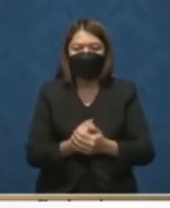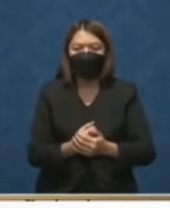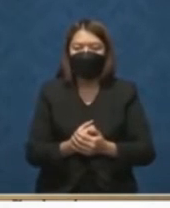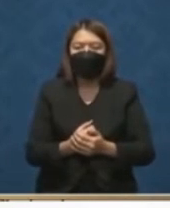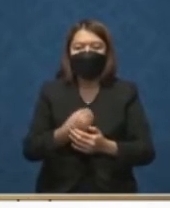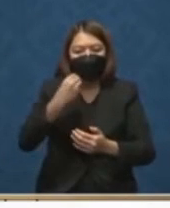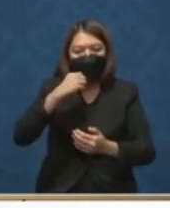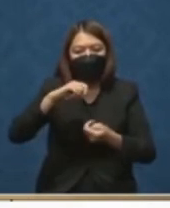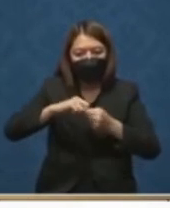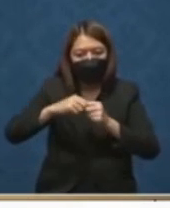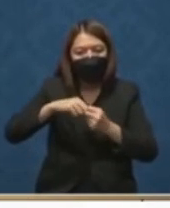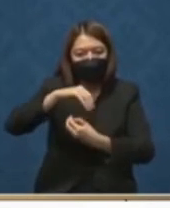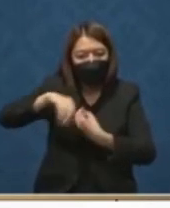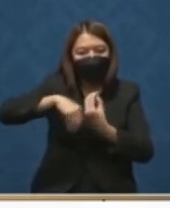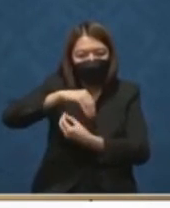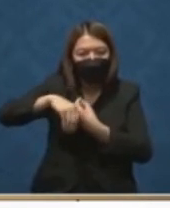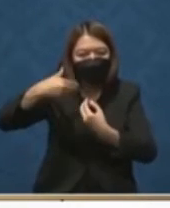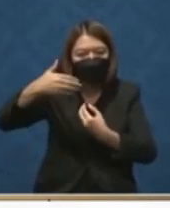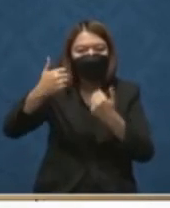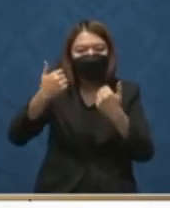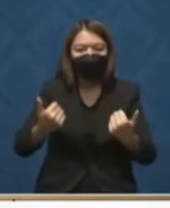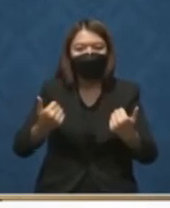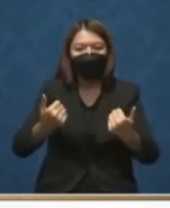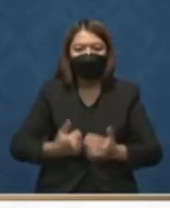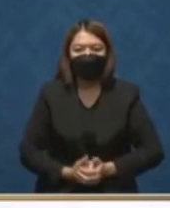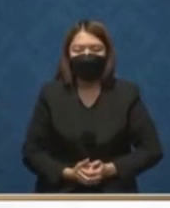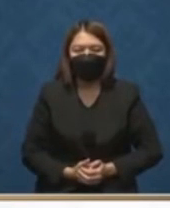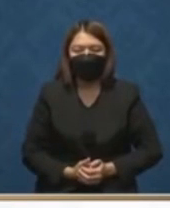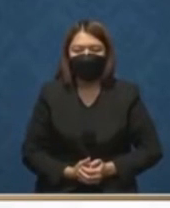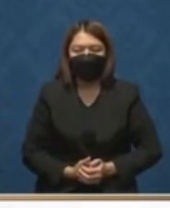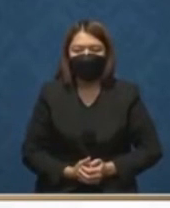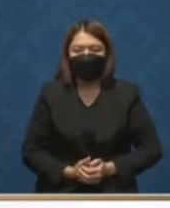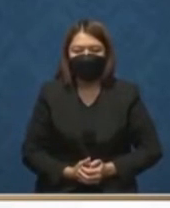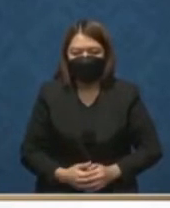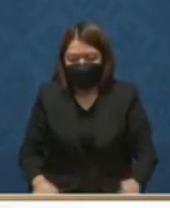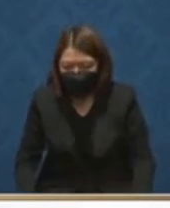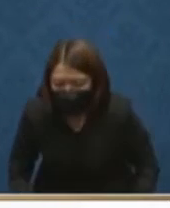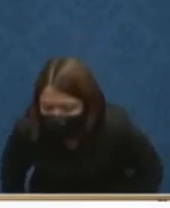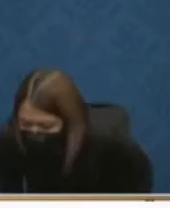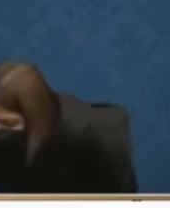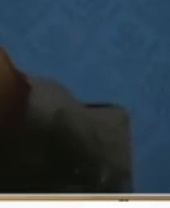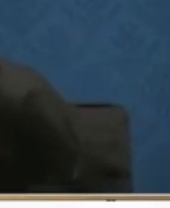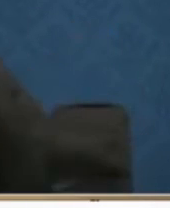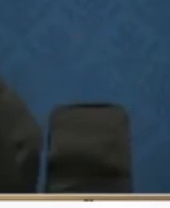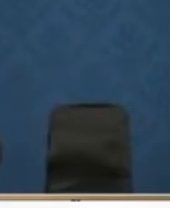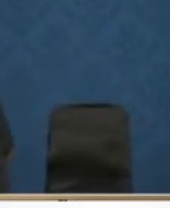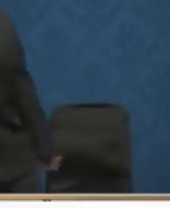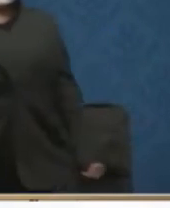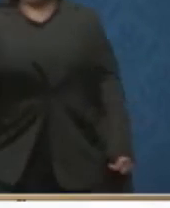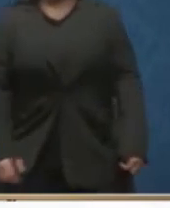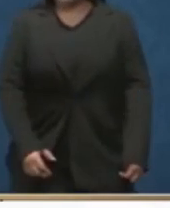ท้องของพี่น้องประชาชนเนี่ยผมว่าเรื่องนี้ก็เป็นประเด็นสำคัญไม่แพ้กับปัญหาทางการเมืองที่วกว